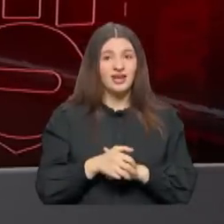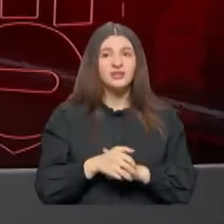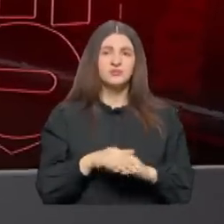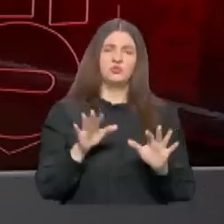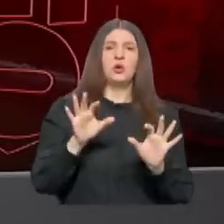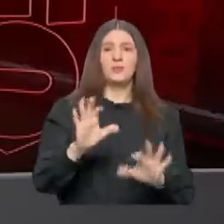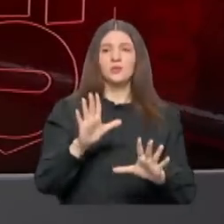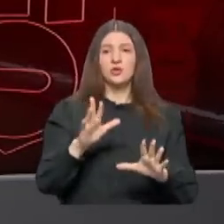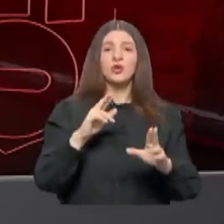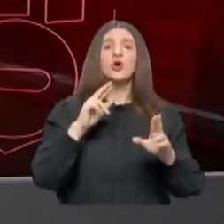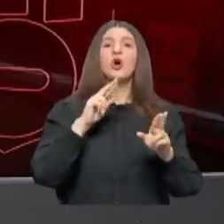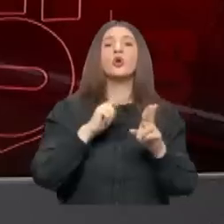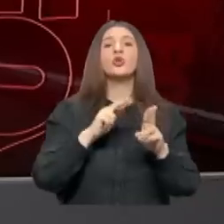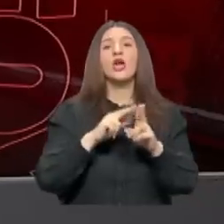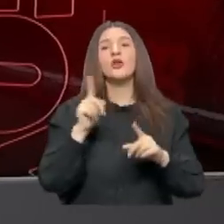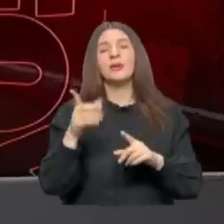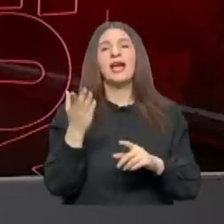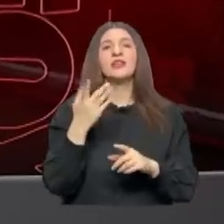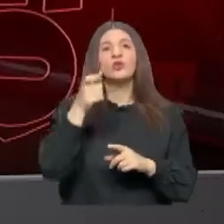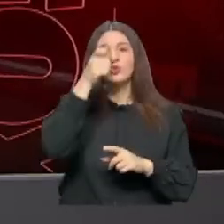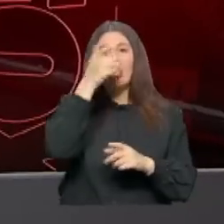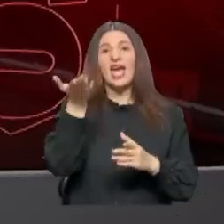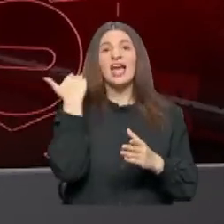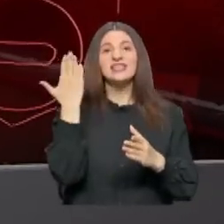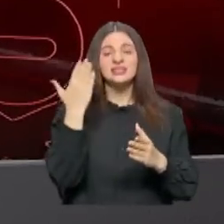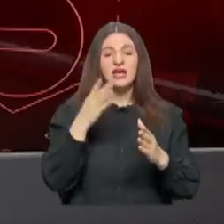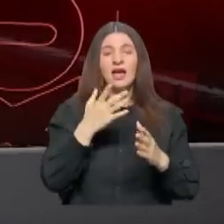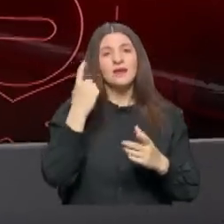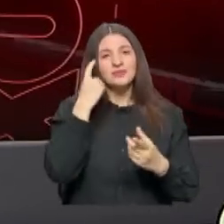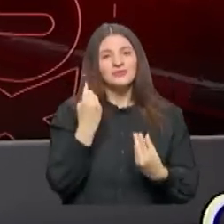Şimdi bu Kutadgu Bilig yani oraya kadar gidiyor Türk nasihat kitabı.